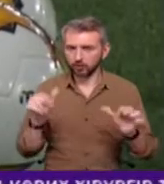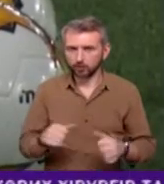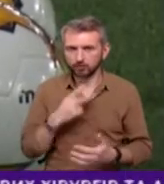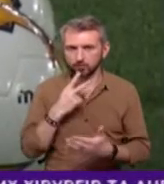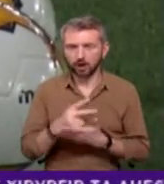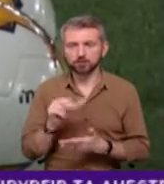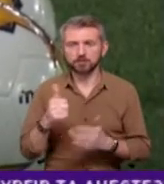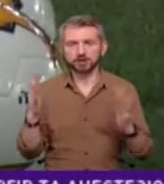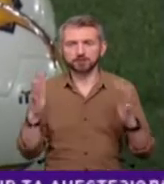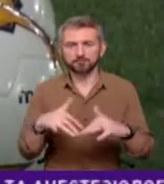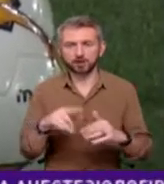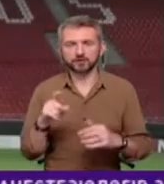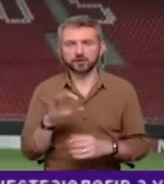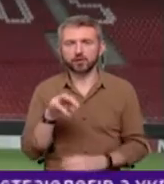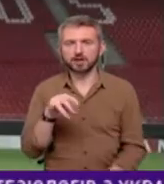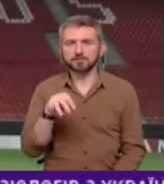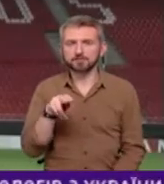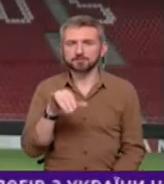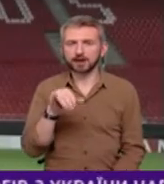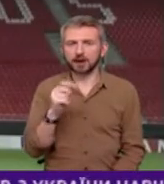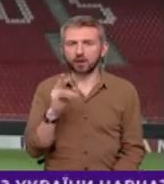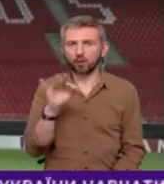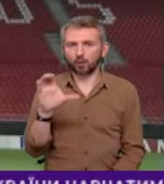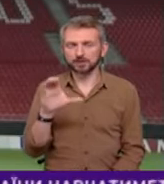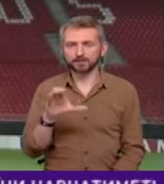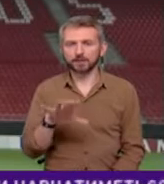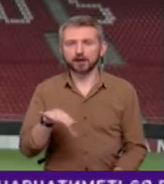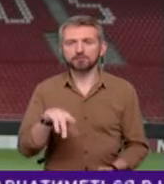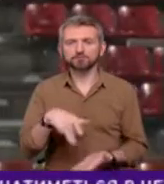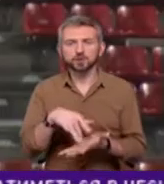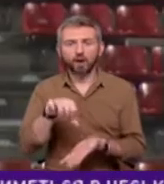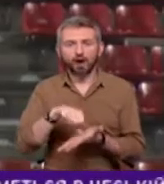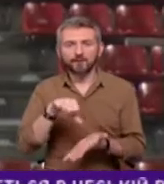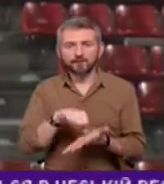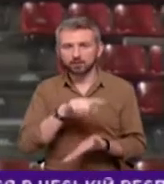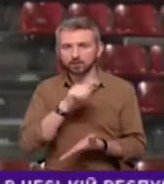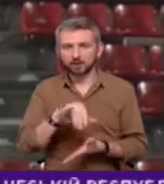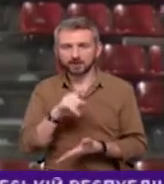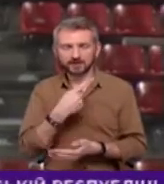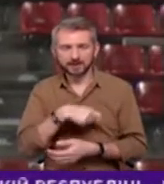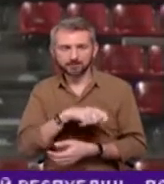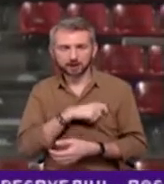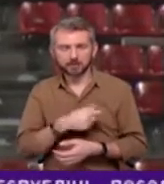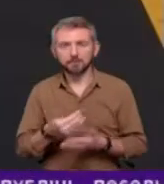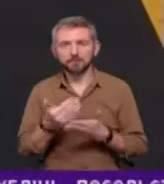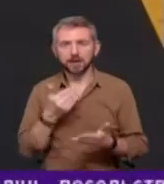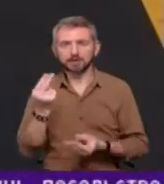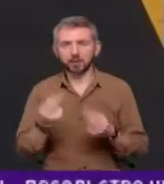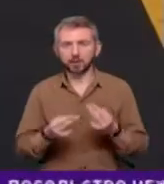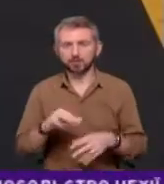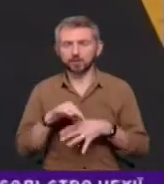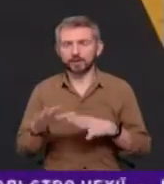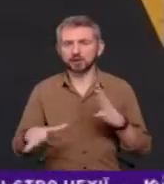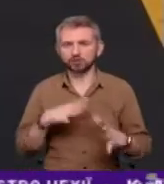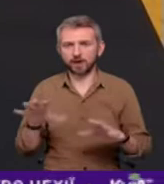покаже перший матч з Олімпіакосом. До Афін команда прибула одразу ж з Іспанії. Напередодні гри провела тренування на